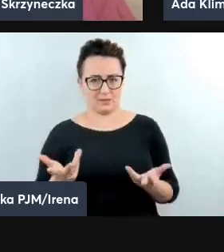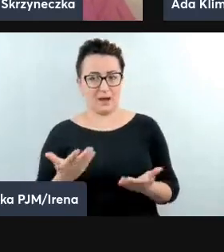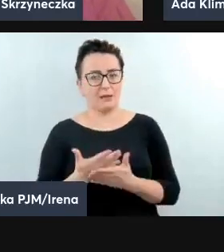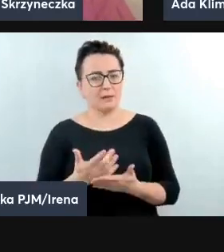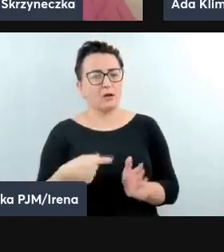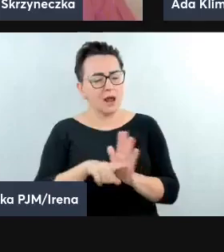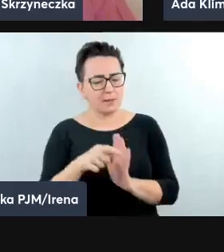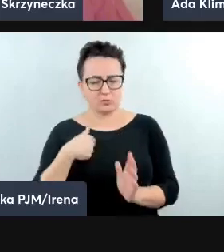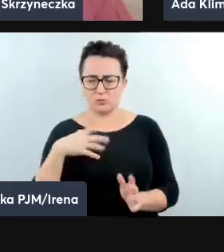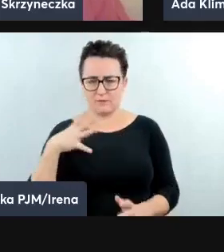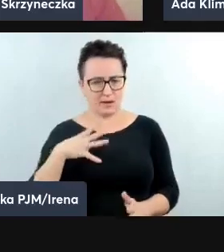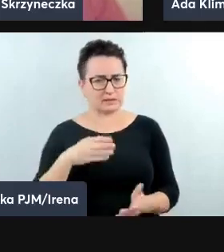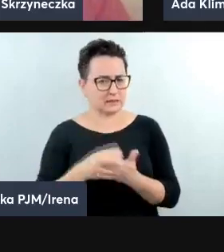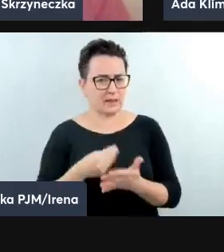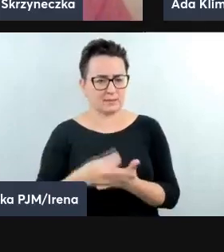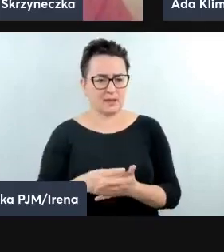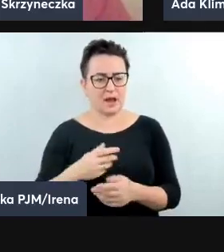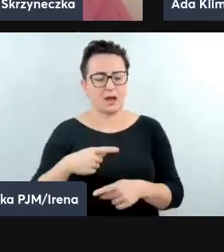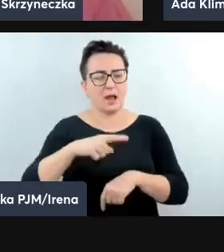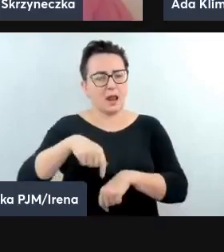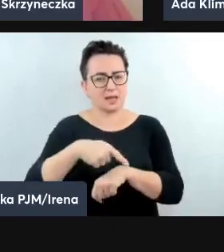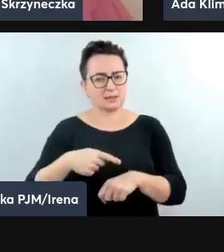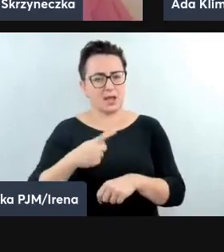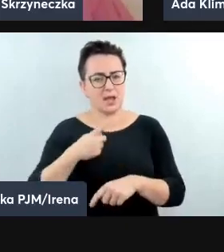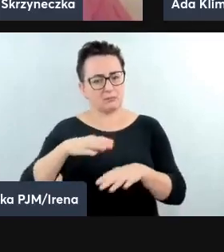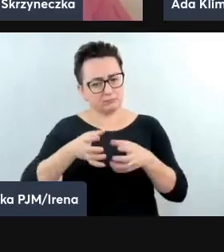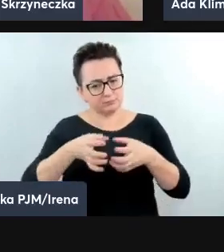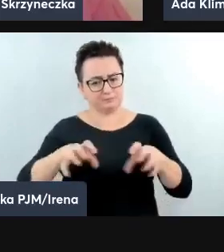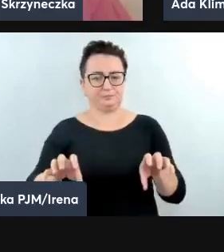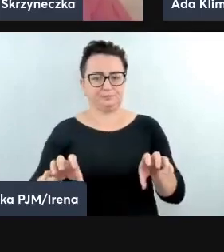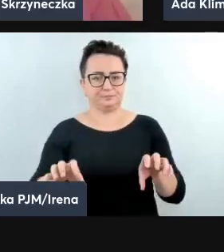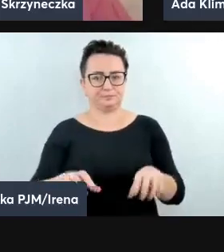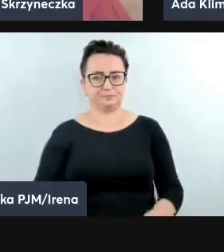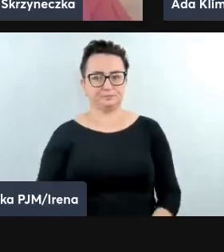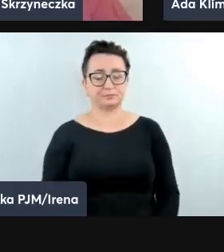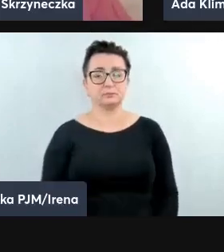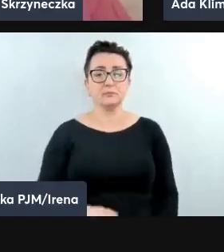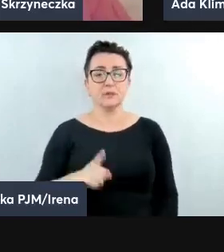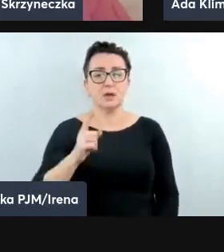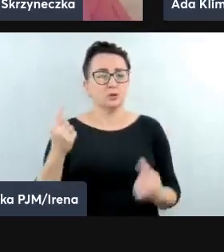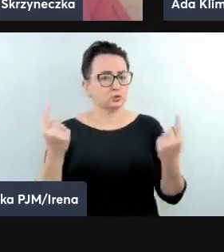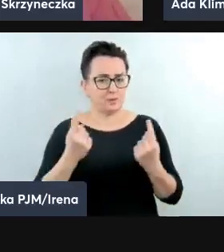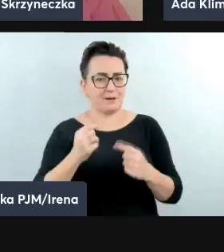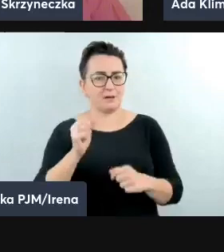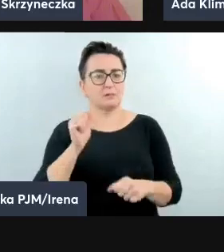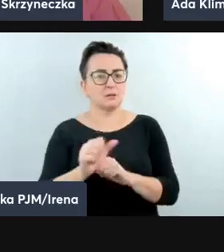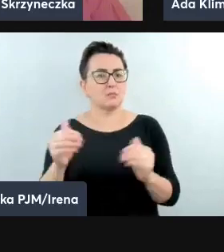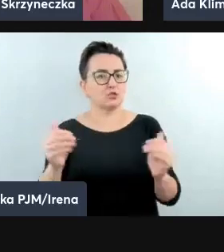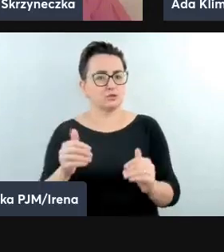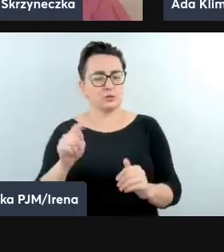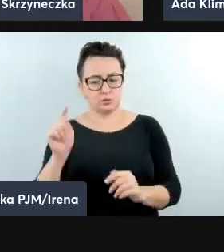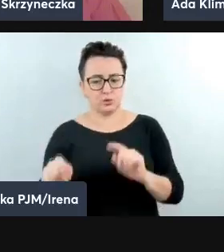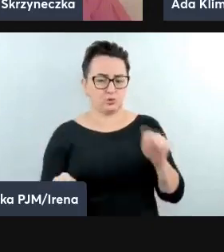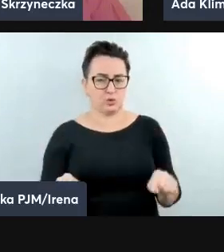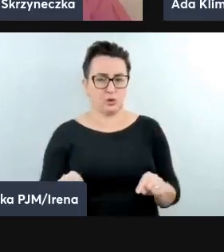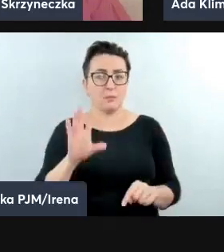dzielone. I mówię, no idealnie jest mieć możliwość jednego i drugiego, nie? Bo z kolei osoby niemenstruujące też mają swoje potrzeby na ten czas,